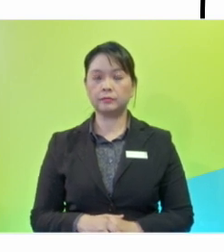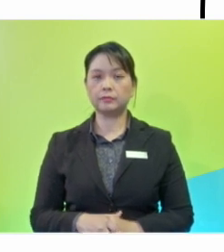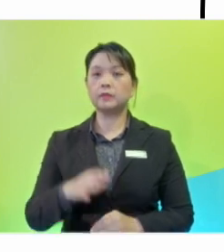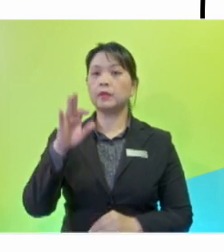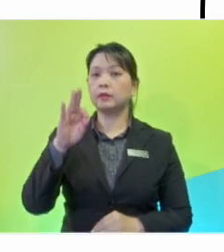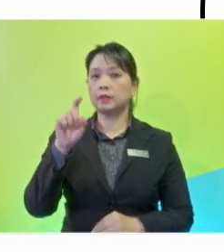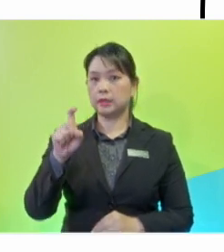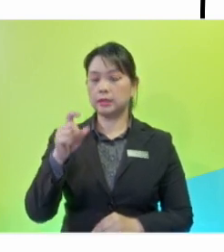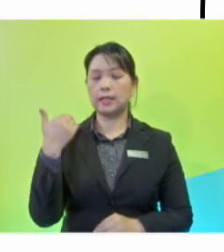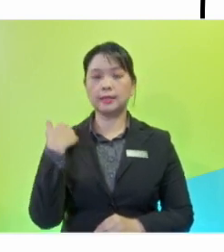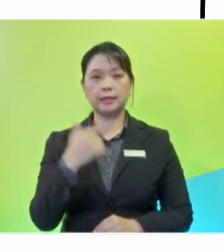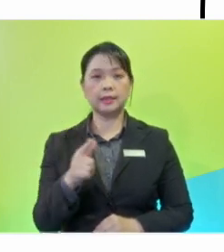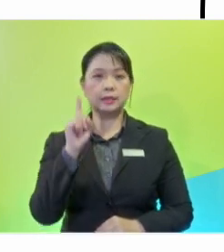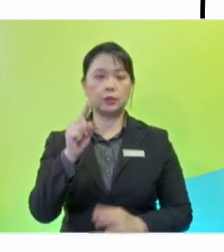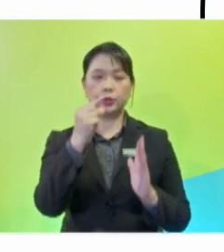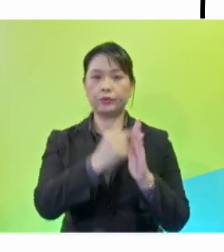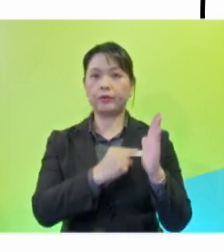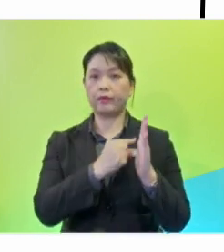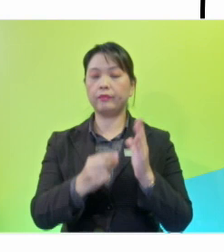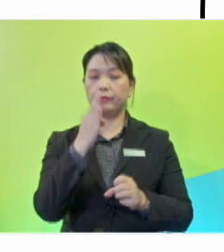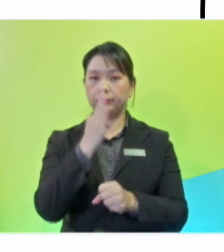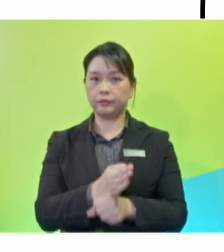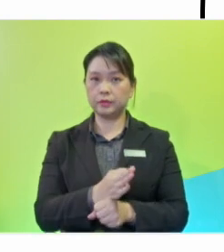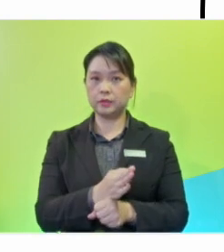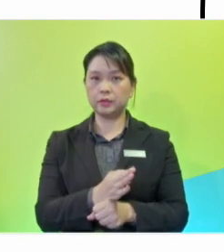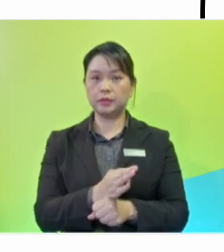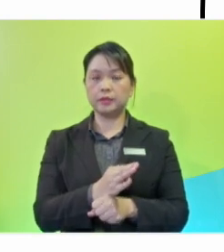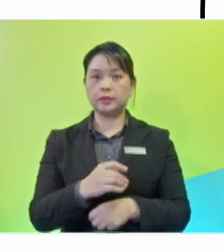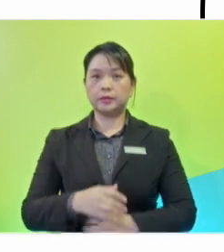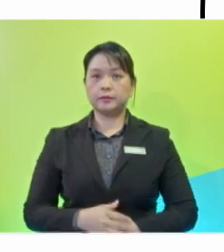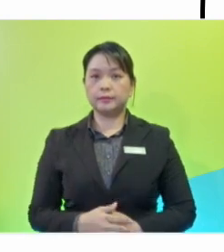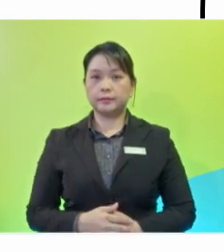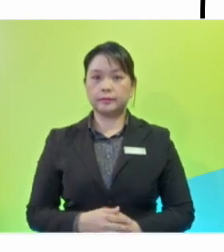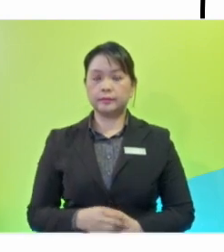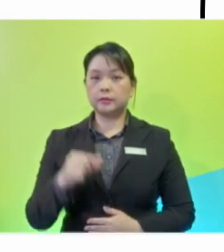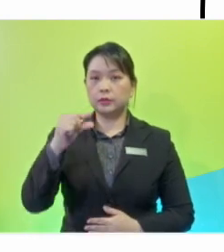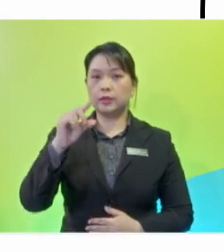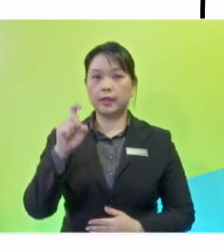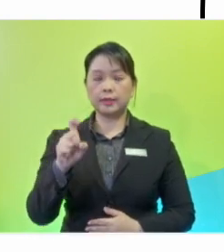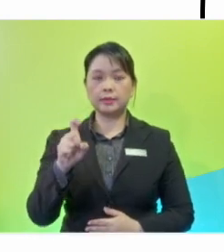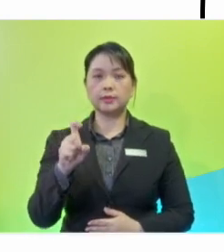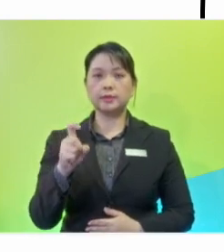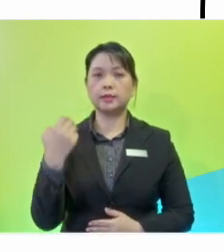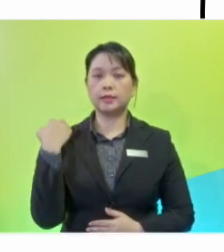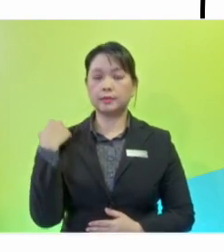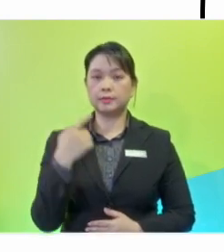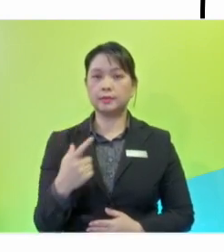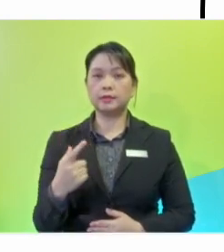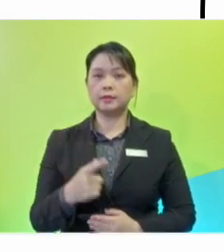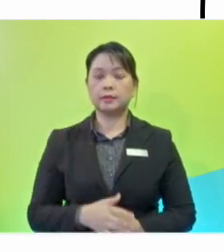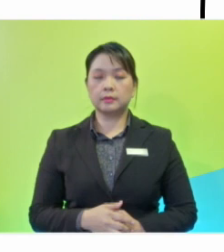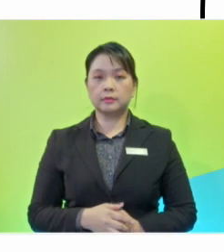fungsi di mana kiranya sebagai satu kepala D1 dan DX merupakan fungsi karena mempunyai